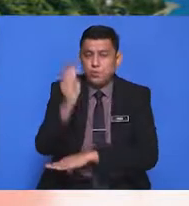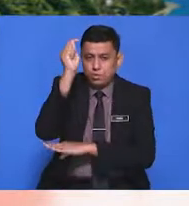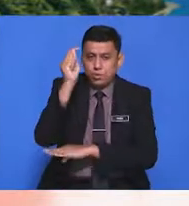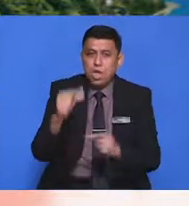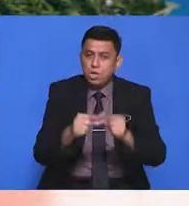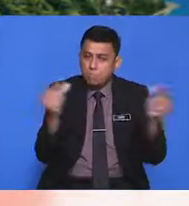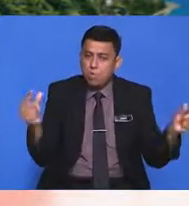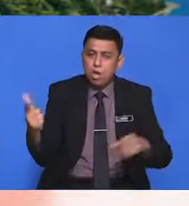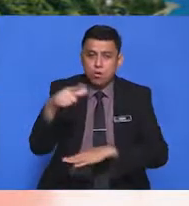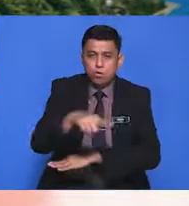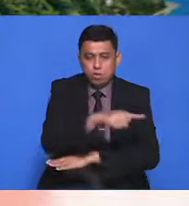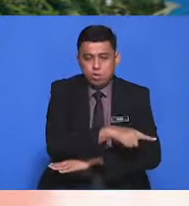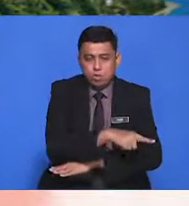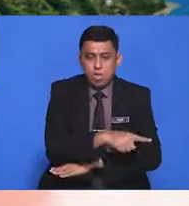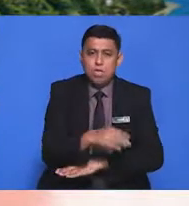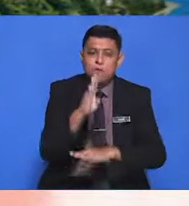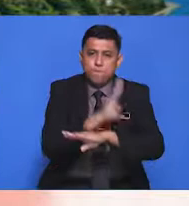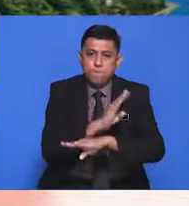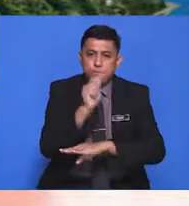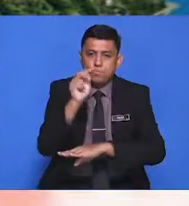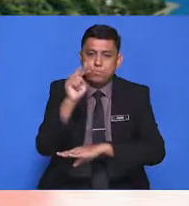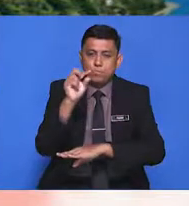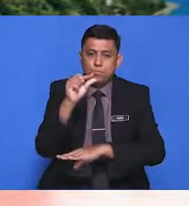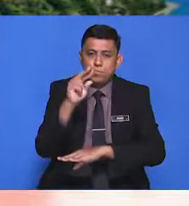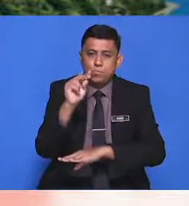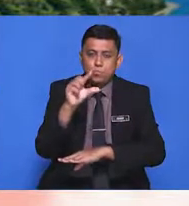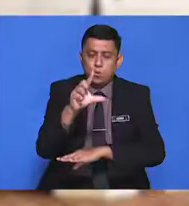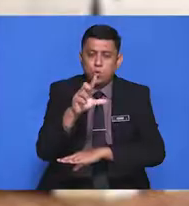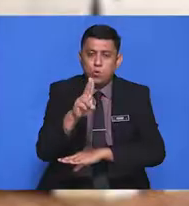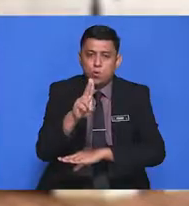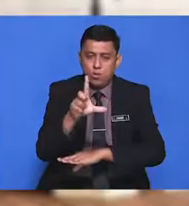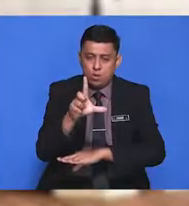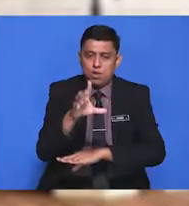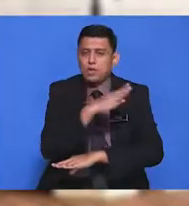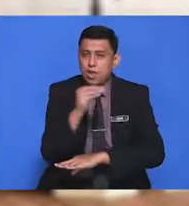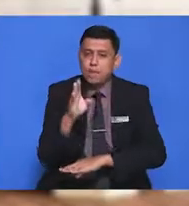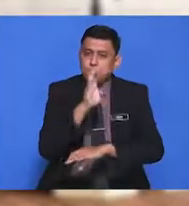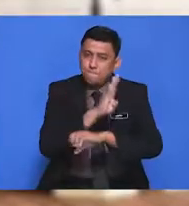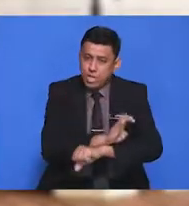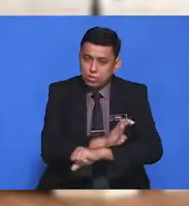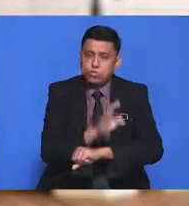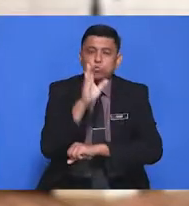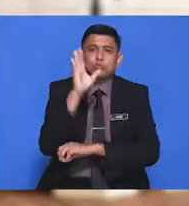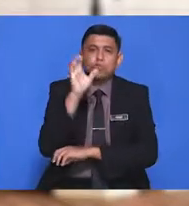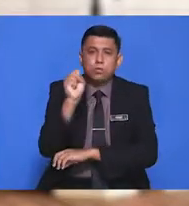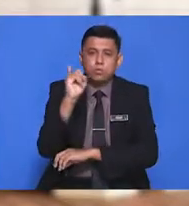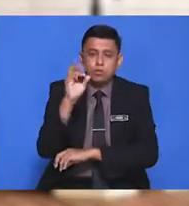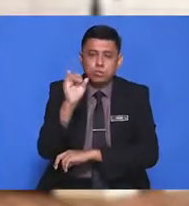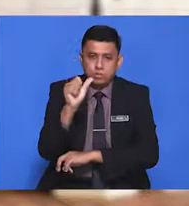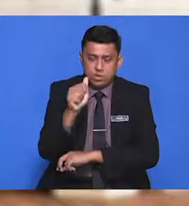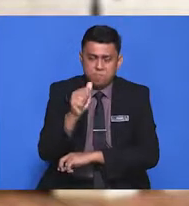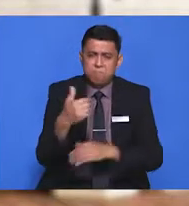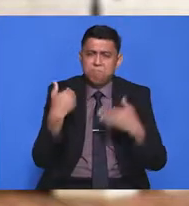laut, batu tunggul dan batu sisa. Asia Tenggara kaya dengan bentuk muka bumi yang